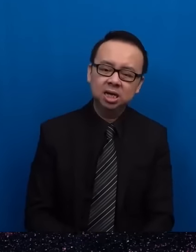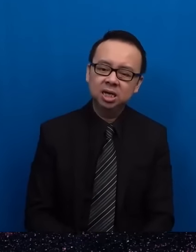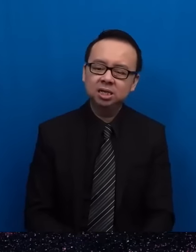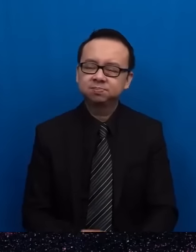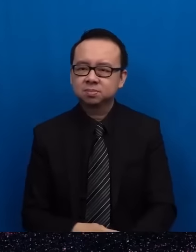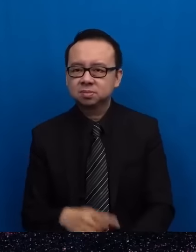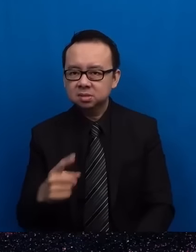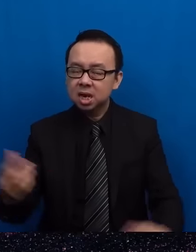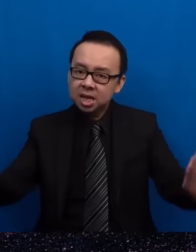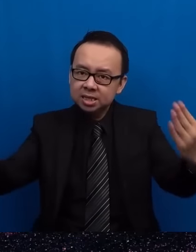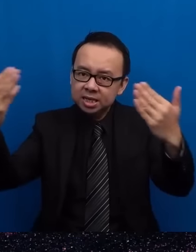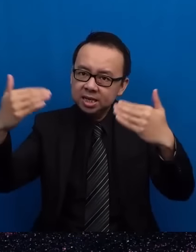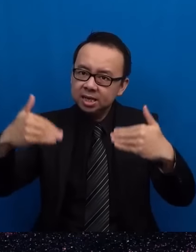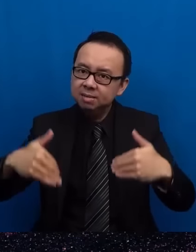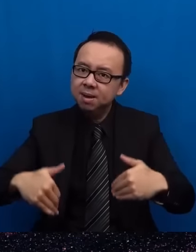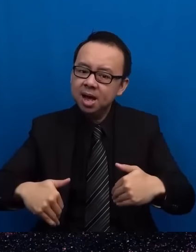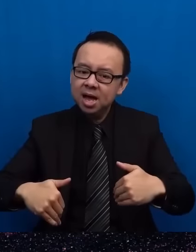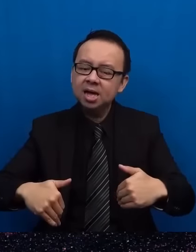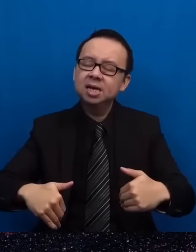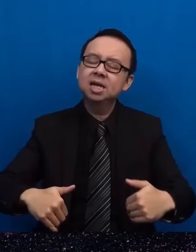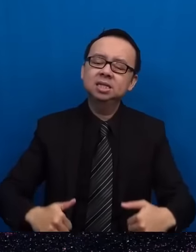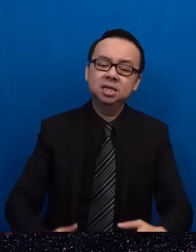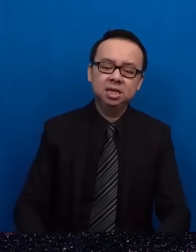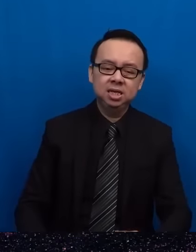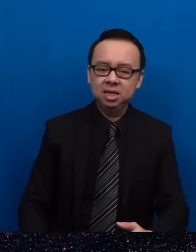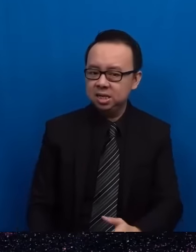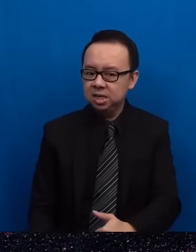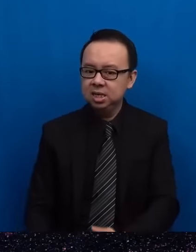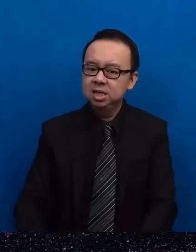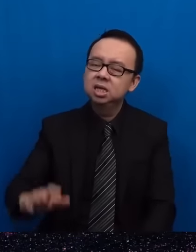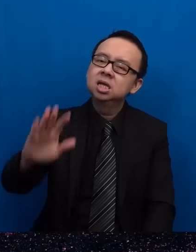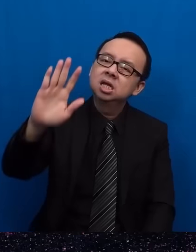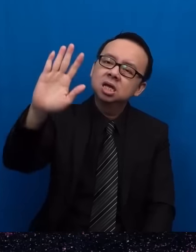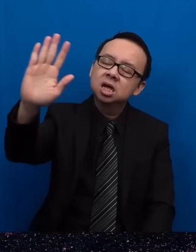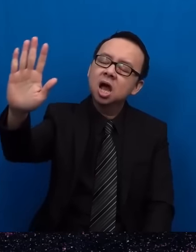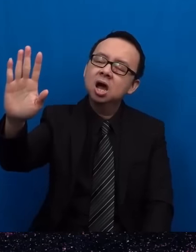Saatnya kan tiba nanti.